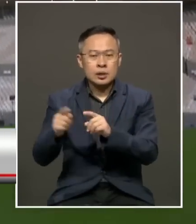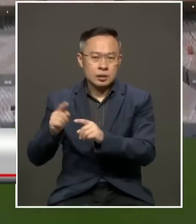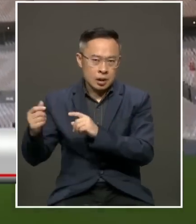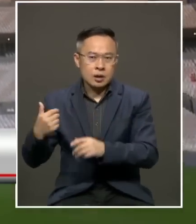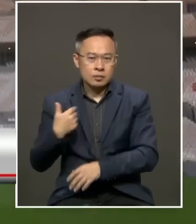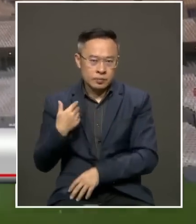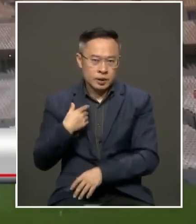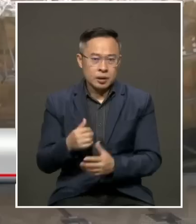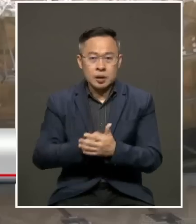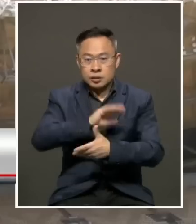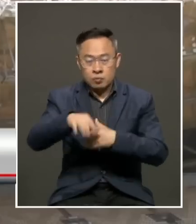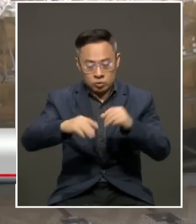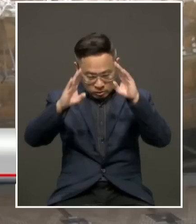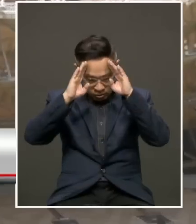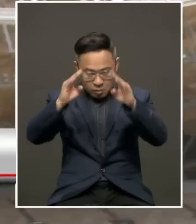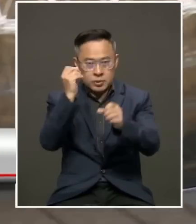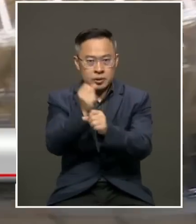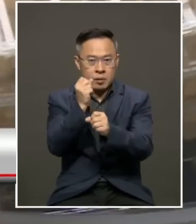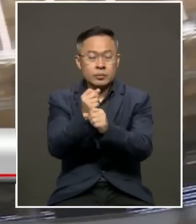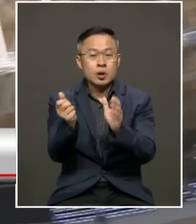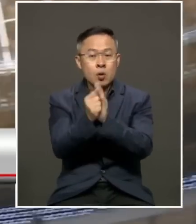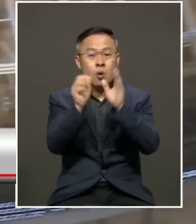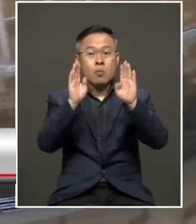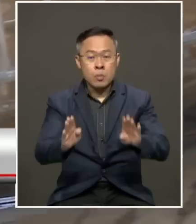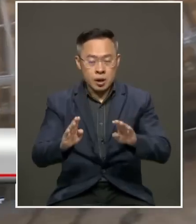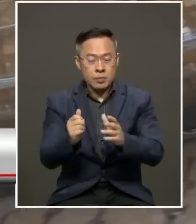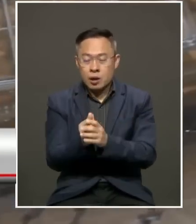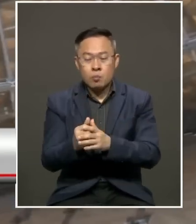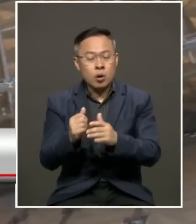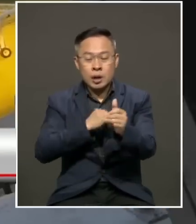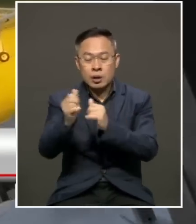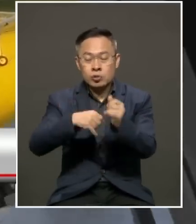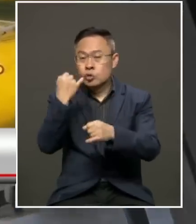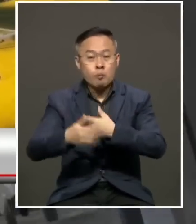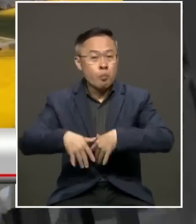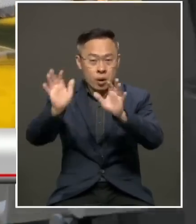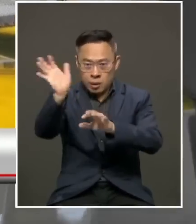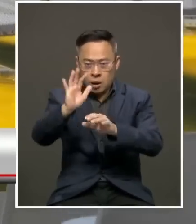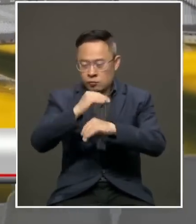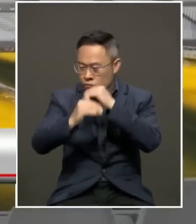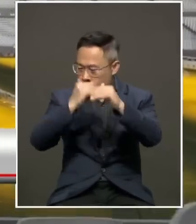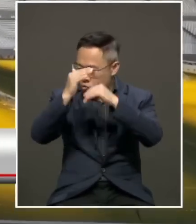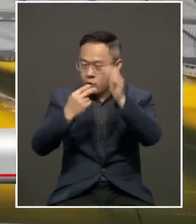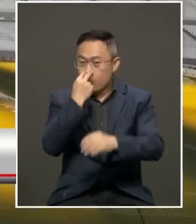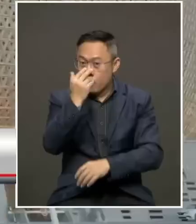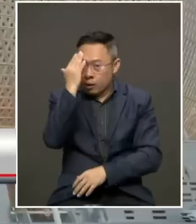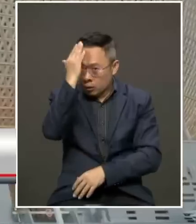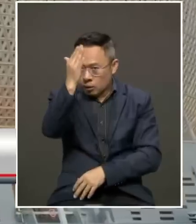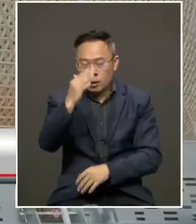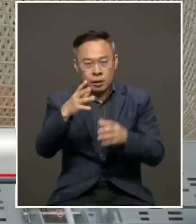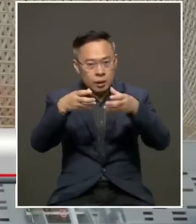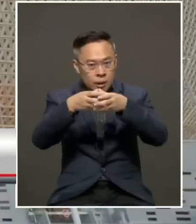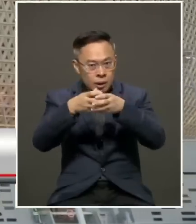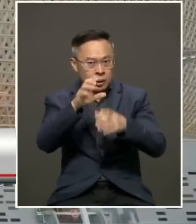ทั้งมวลนี้เป็นความมุ่งมั่นของกาต้าที่จะพัฒนาแบบยั่งยืนนั่นเองนะครับโดยสนามแห่งนี้นะครับจะทำการแข่งขันในรอบแบ่งกลุ่ม